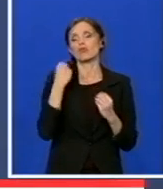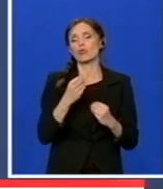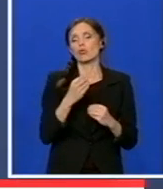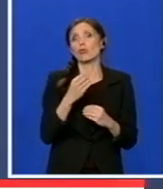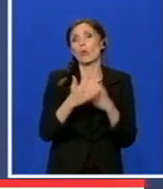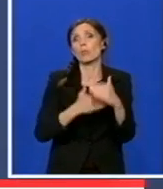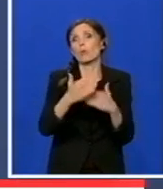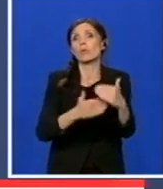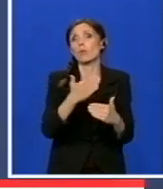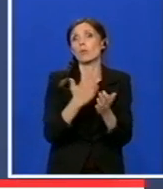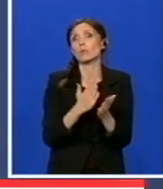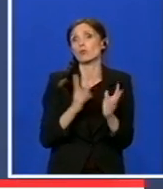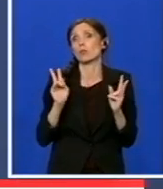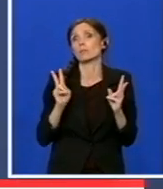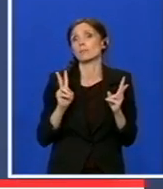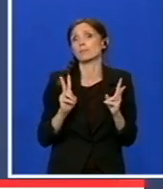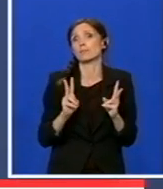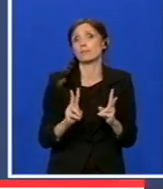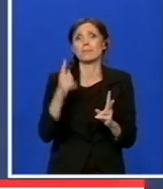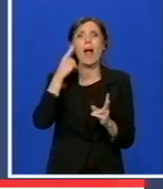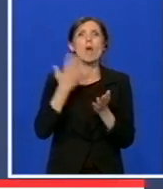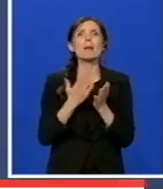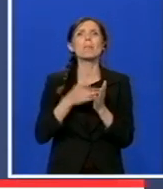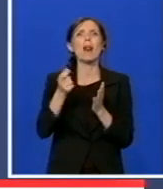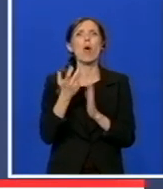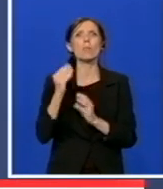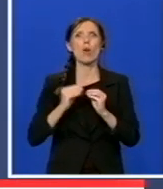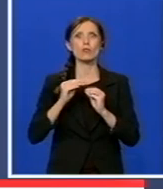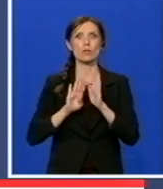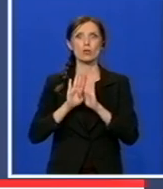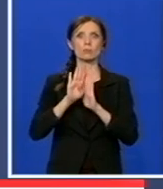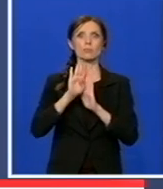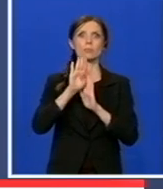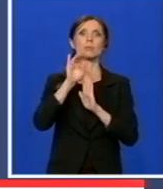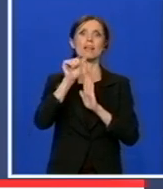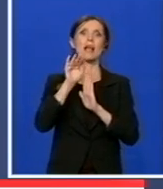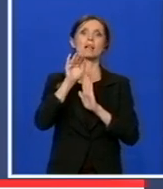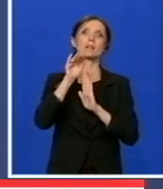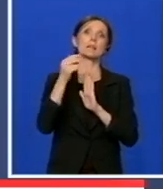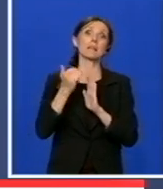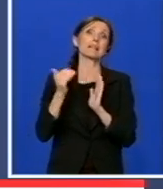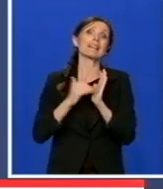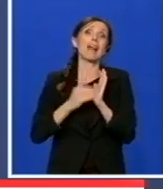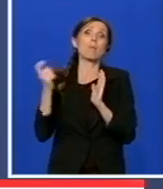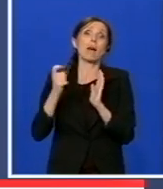silaznom toku ove epidemijske krivulje i da, opet napominjemo, upravo sada treba da